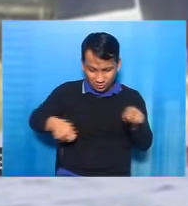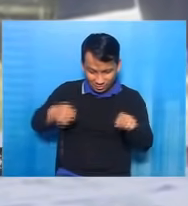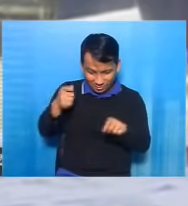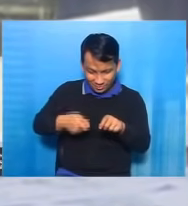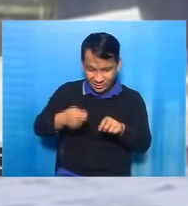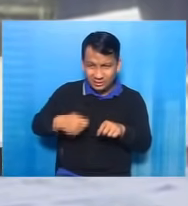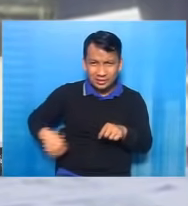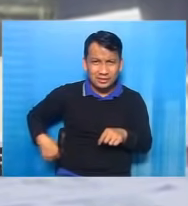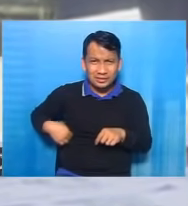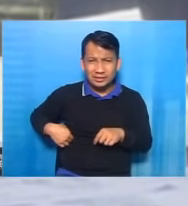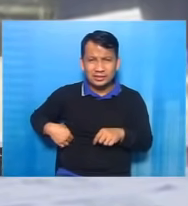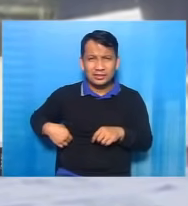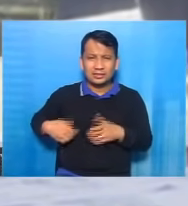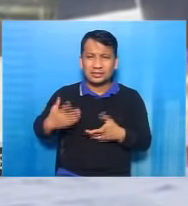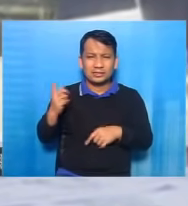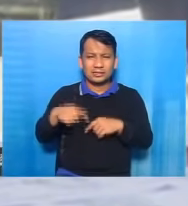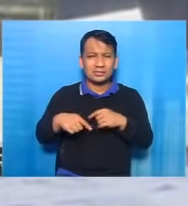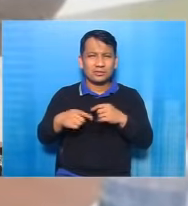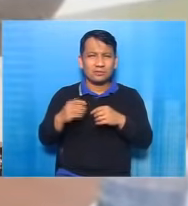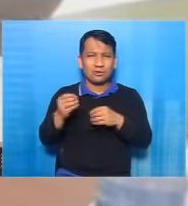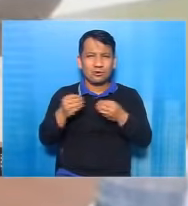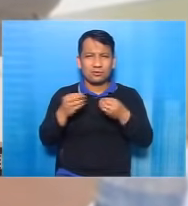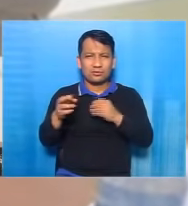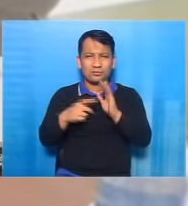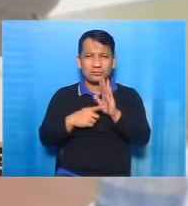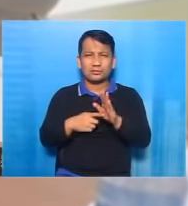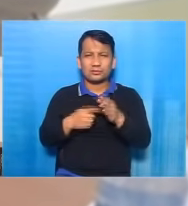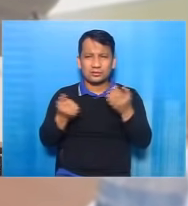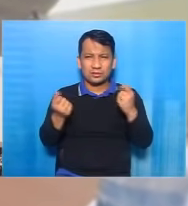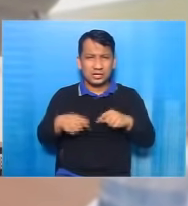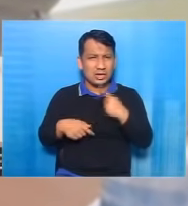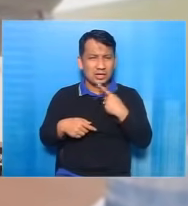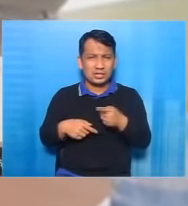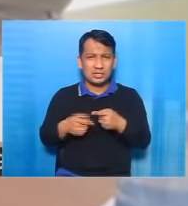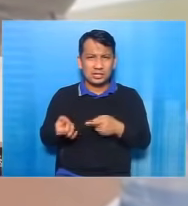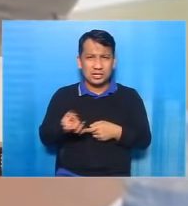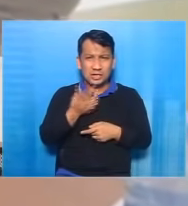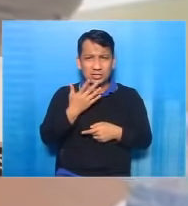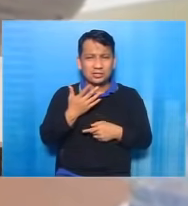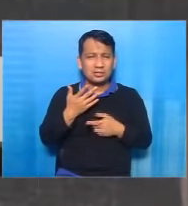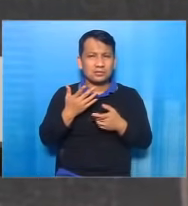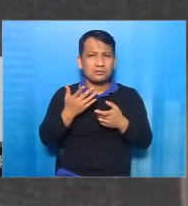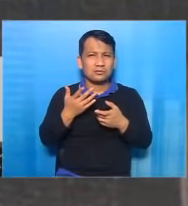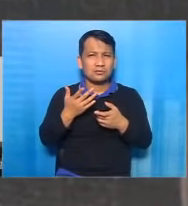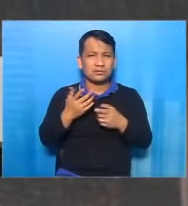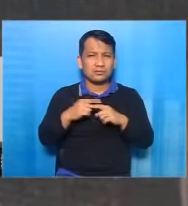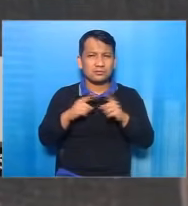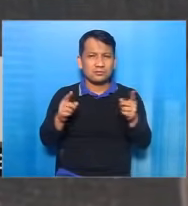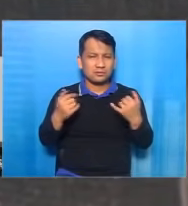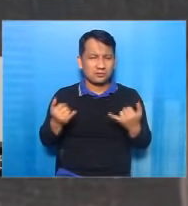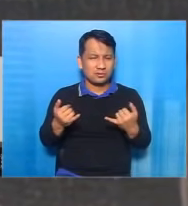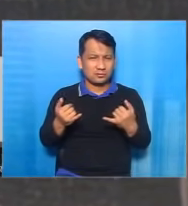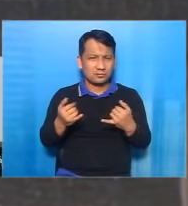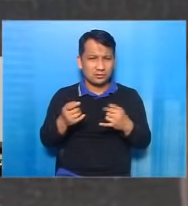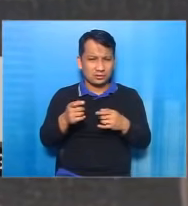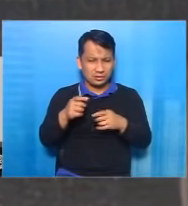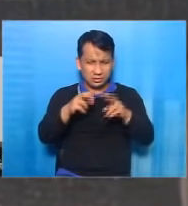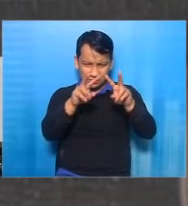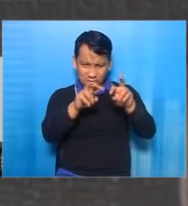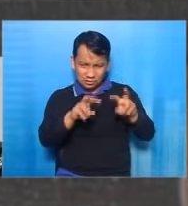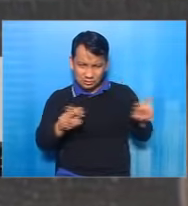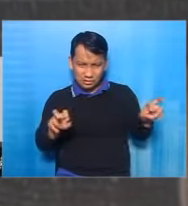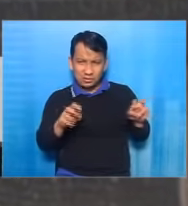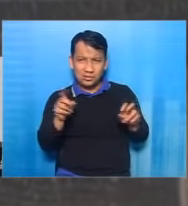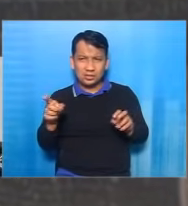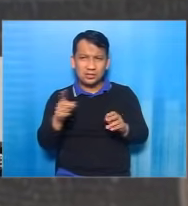dahil hindi ito tumama sa kanyang vital organs. At may epekto rin ang mga ininom na antibiotics. Pero kailangan raw masuri ng